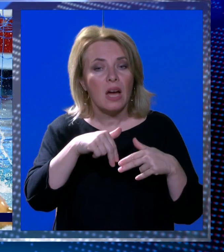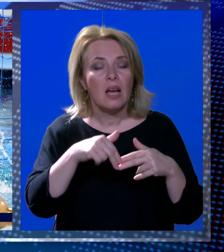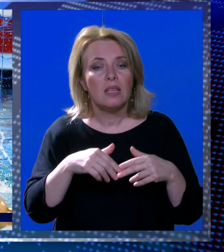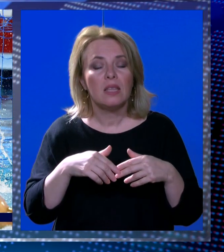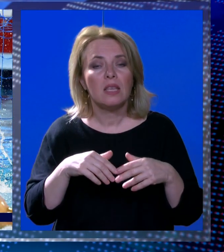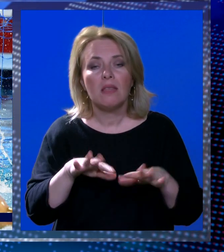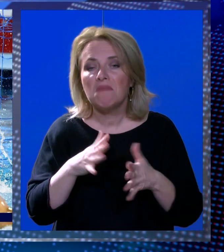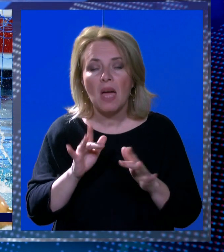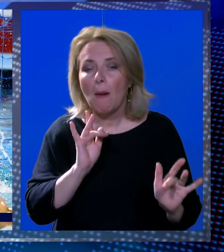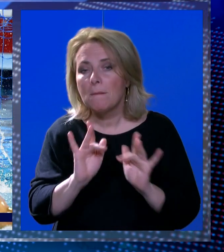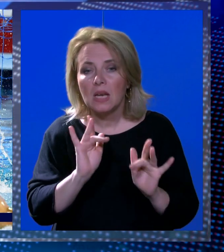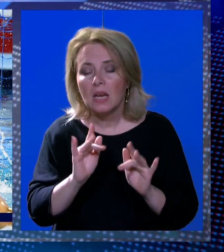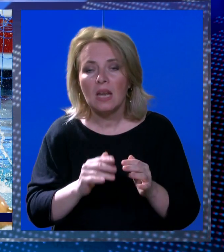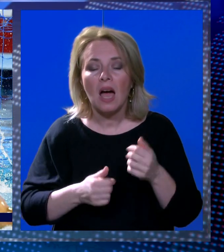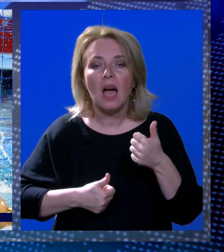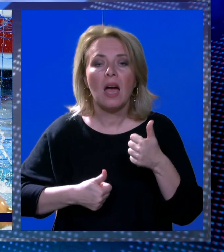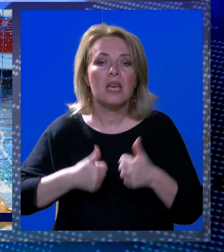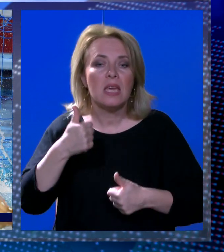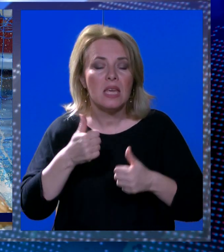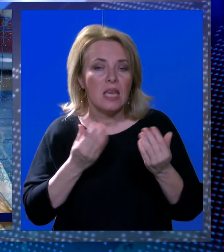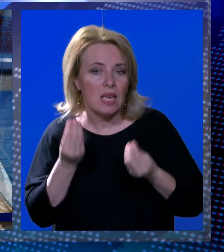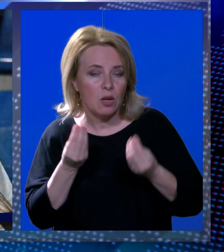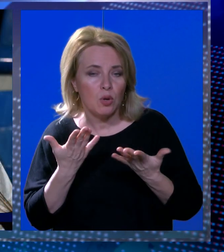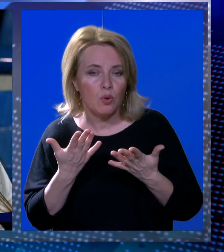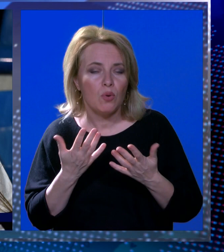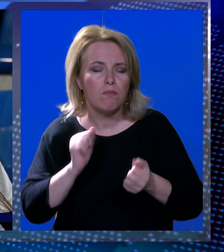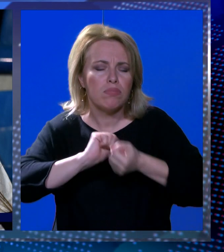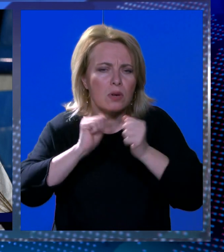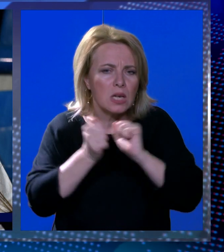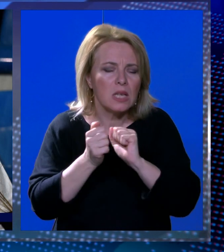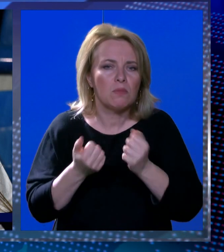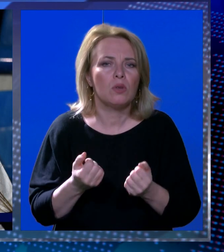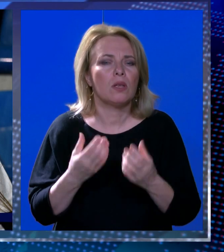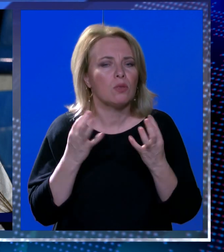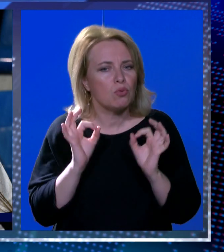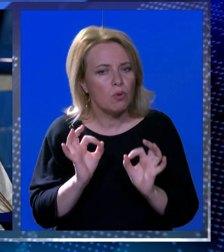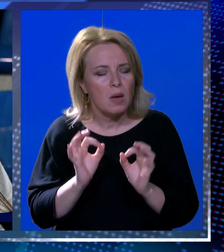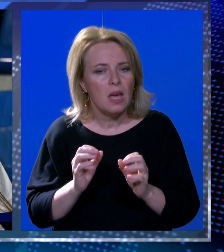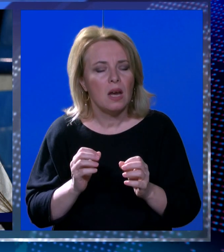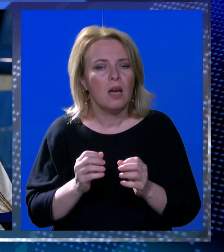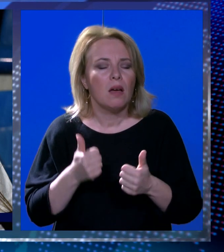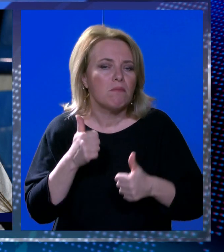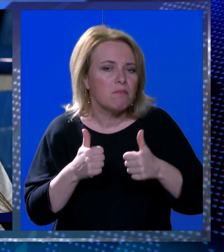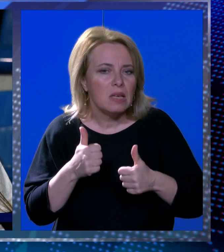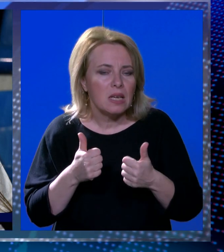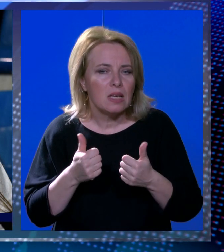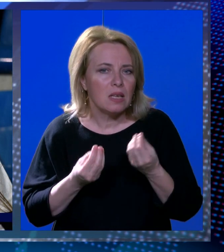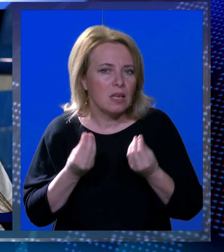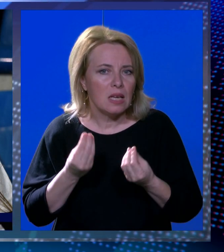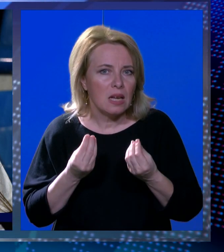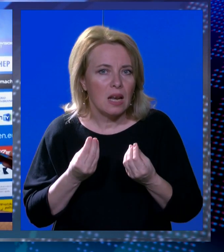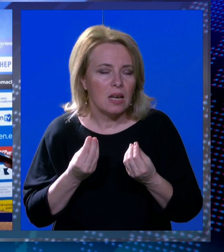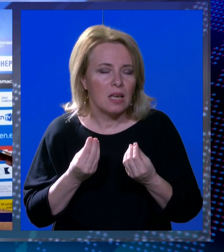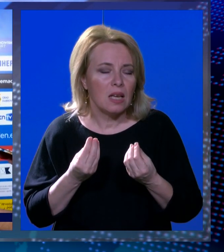vratiti. Nemam zamjerku na igru, borili smo se kolavo, igrali protiv jedne odlične reprezentacije. Tako da, evo, prvi